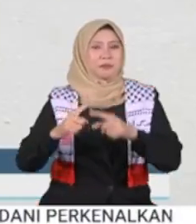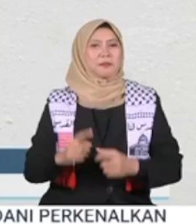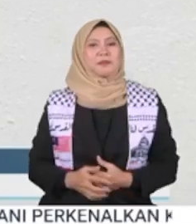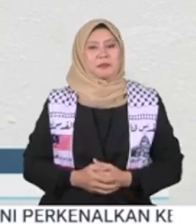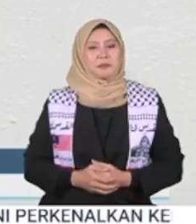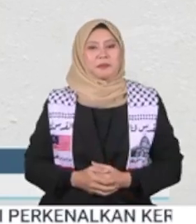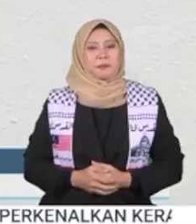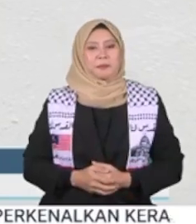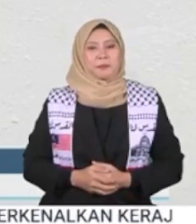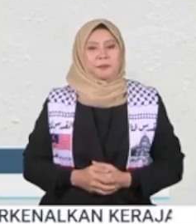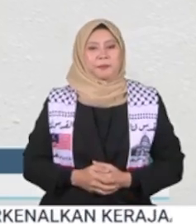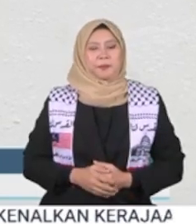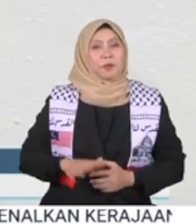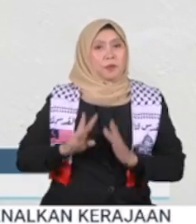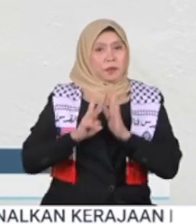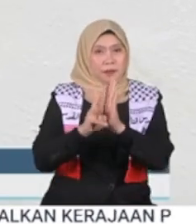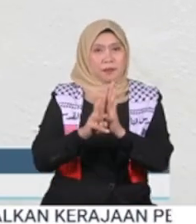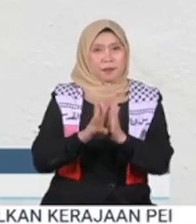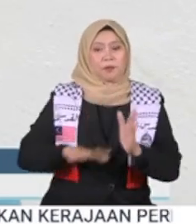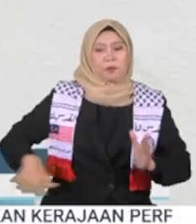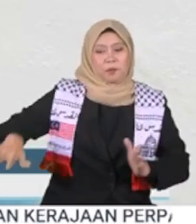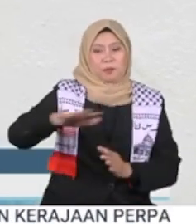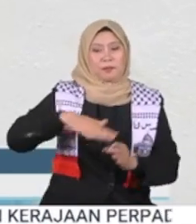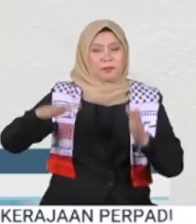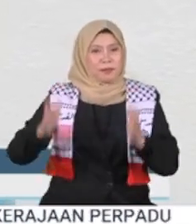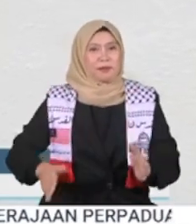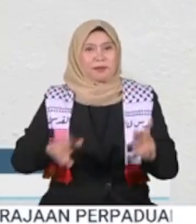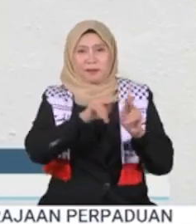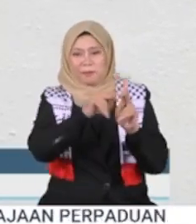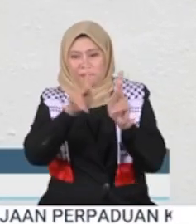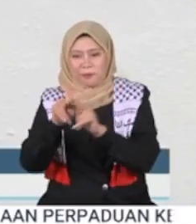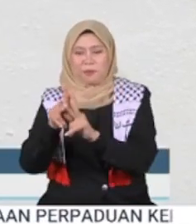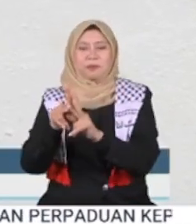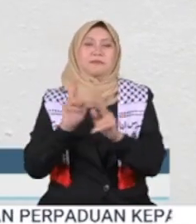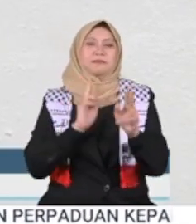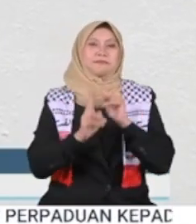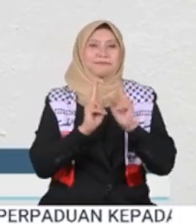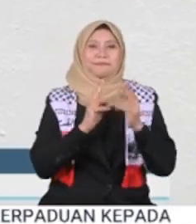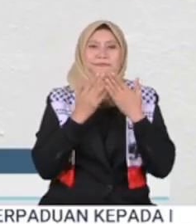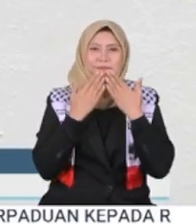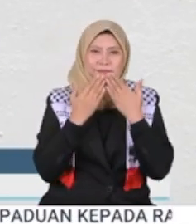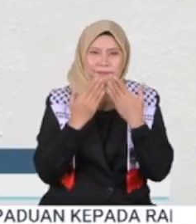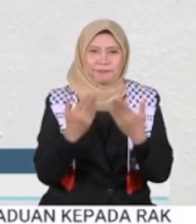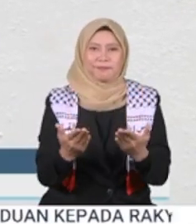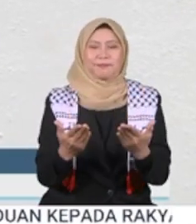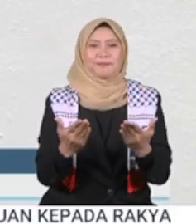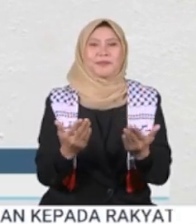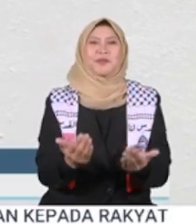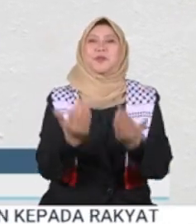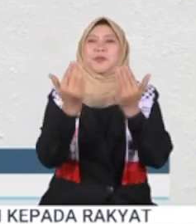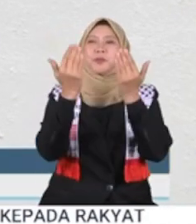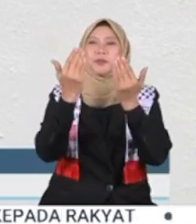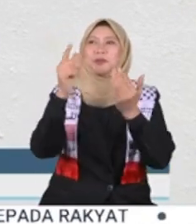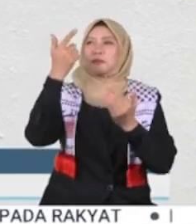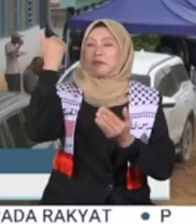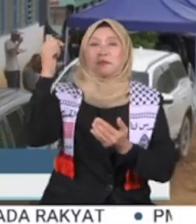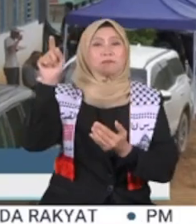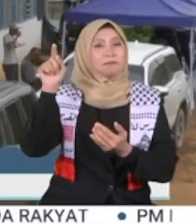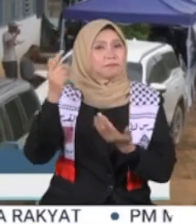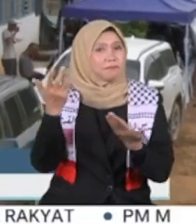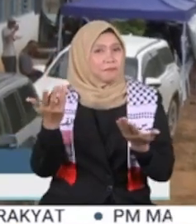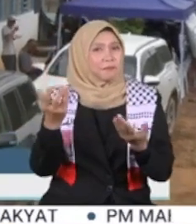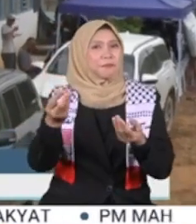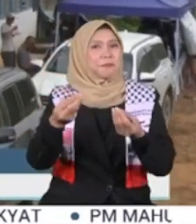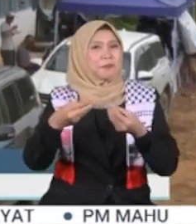kironaswakili semua orang kampung sangat berterima kasih dan bersyukur atas keprihatinan